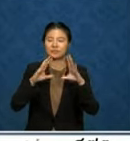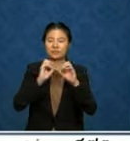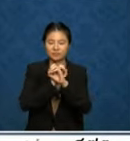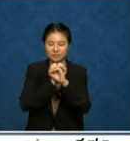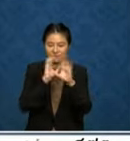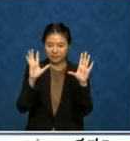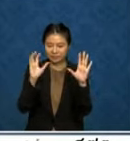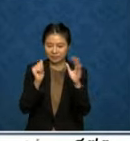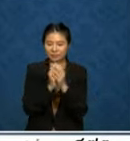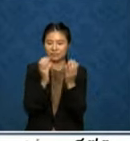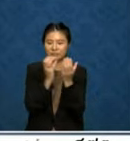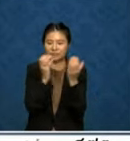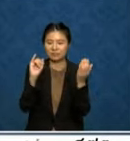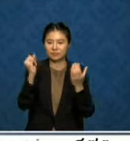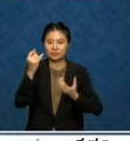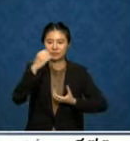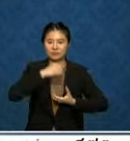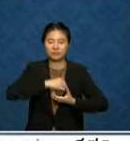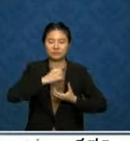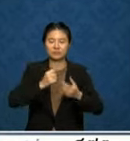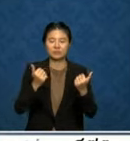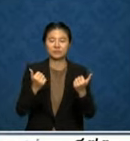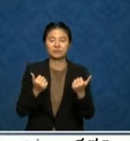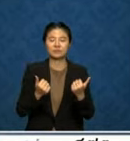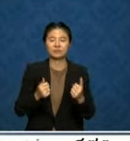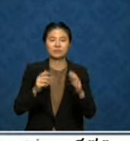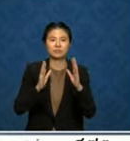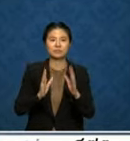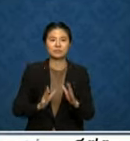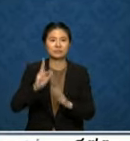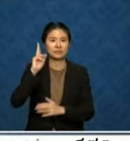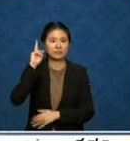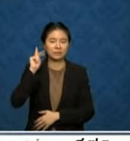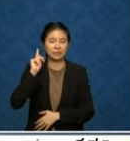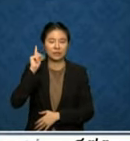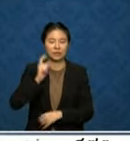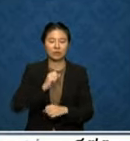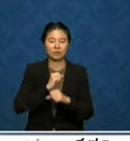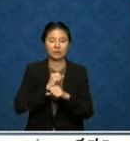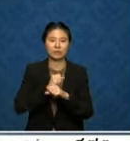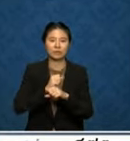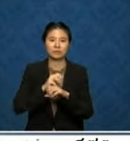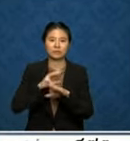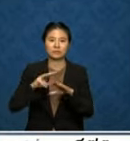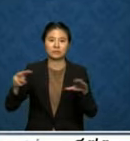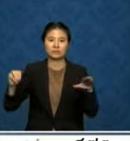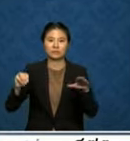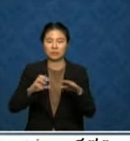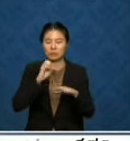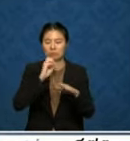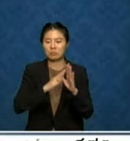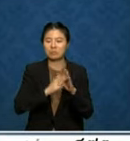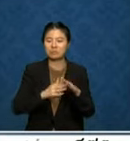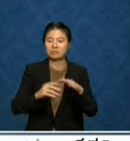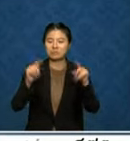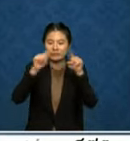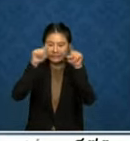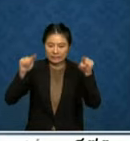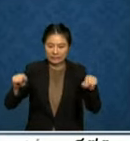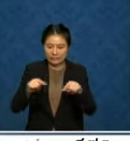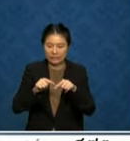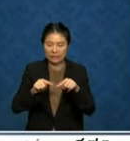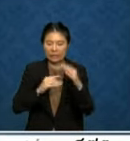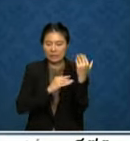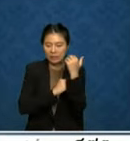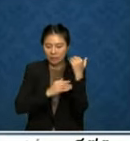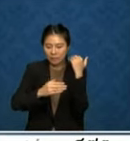และมีจริยธรรมสำหรับองค์กรสื่อนะคะก็ควรร่วมกันสร้างมาตรฐานด้วยการแปะป้ายฉลากค่ะระบุประเภทของเนื้อหา